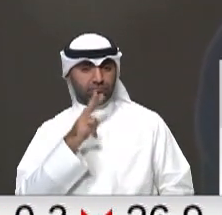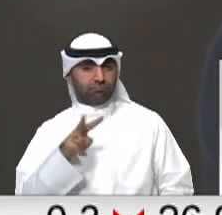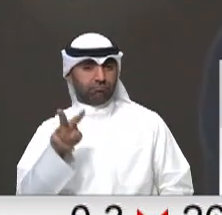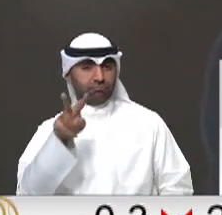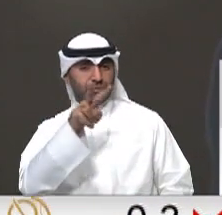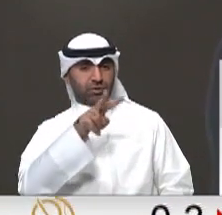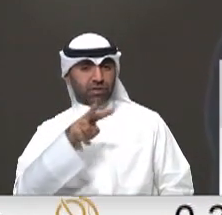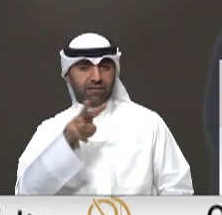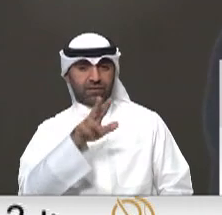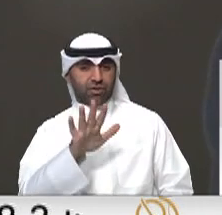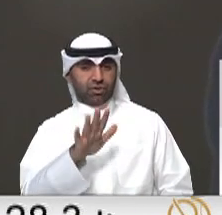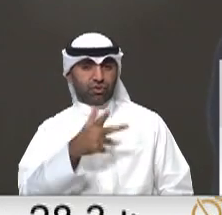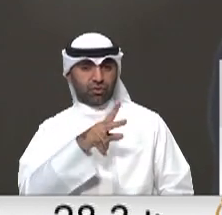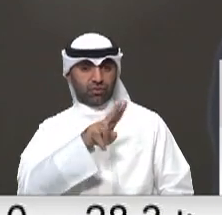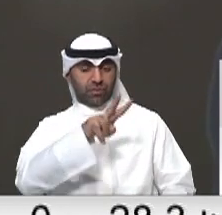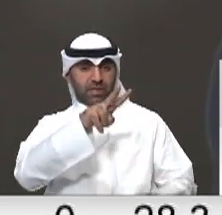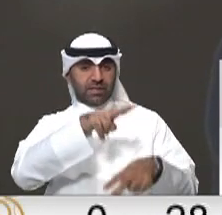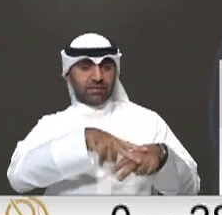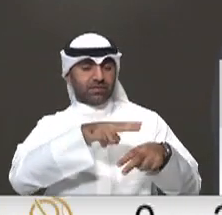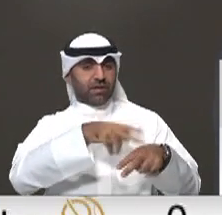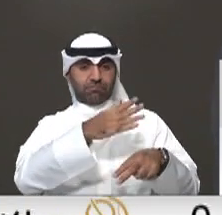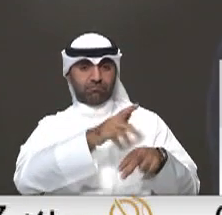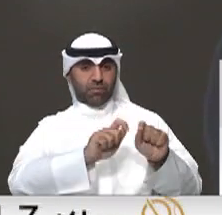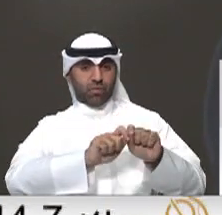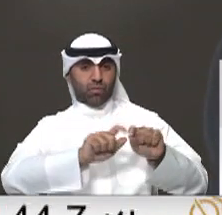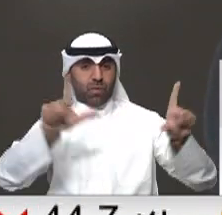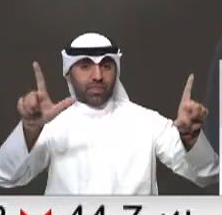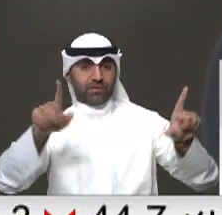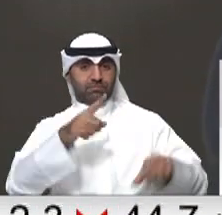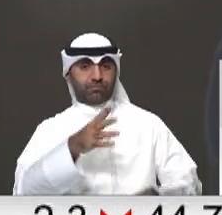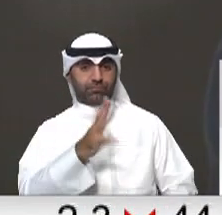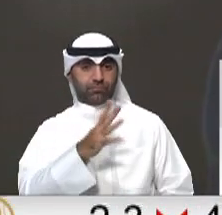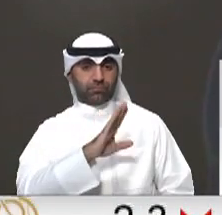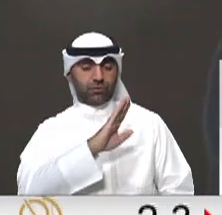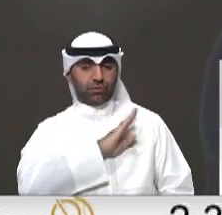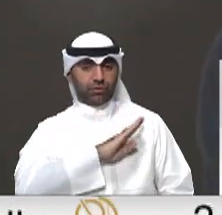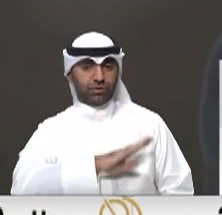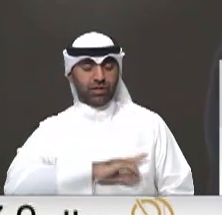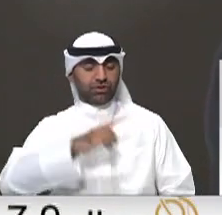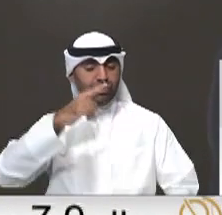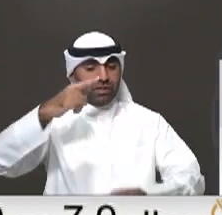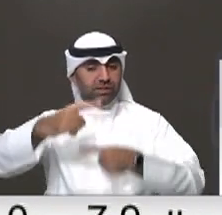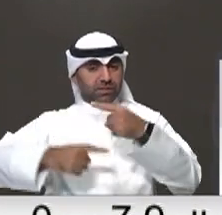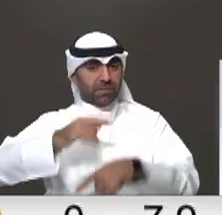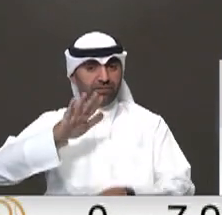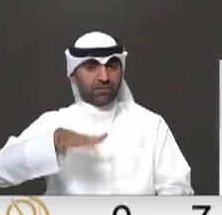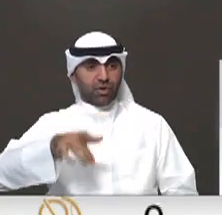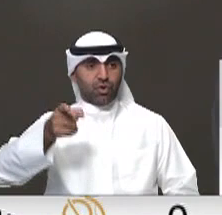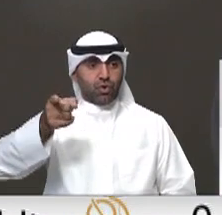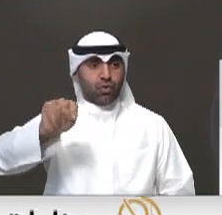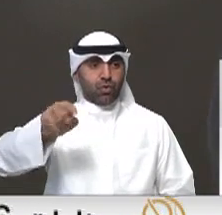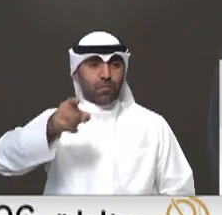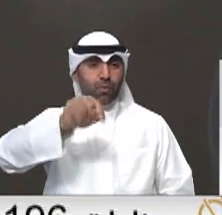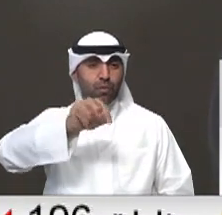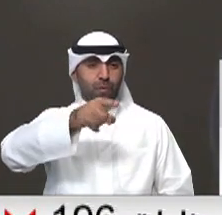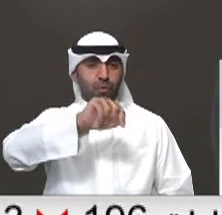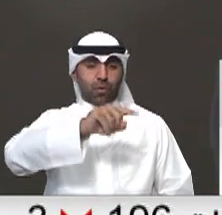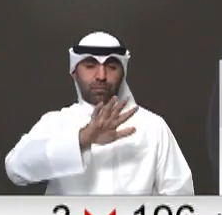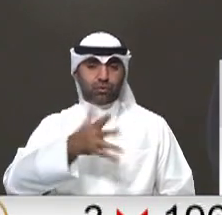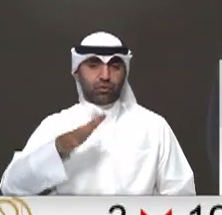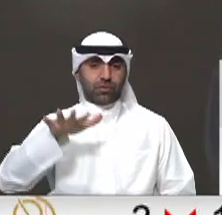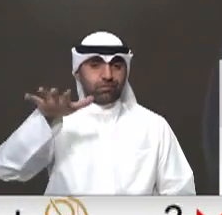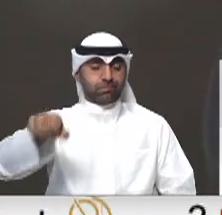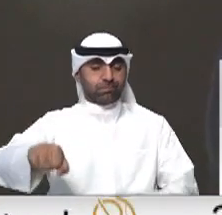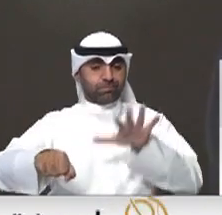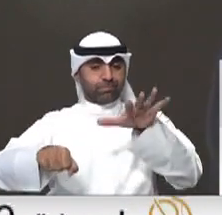اعتقال بشكل يومي لا يتقل عن 30 إلى 40 معتقل، معنى ذلك أنه الكل سيمر على المعتقل، الكل سيتم التعذيب،